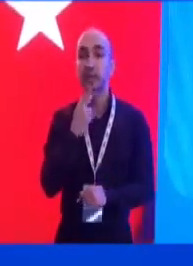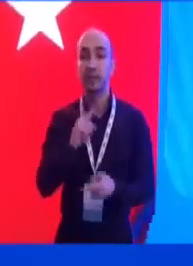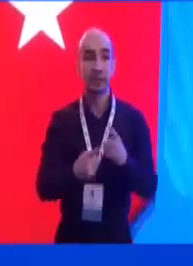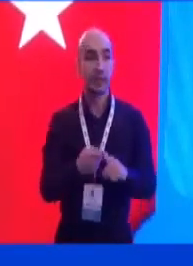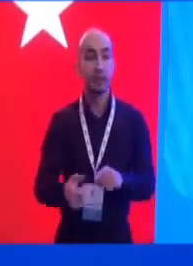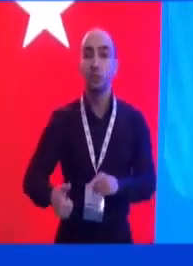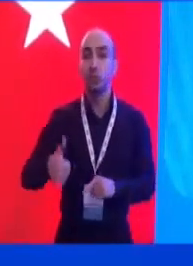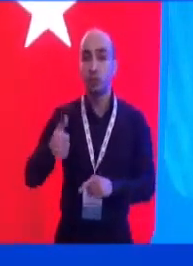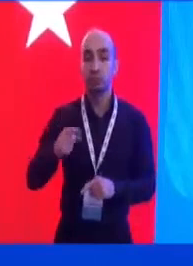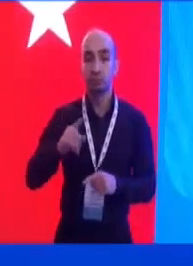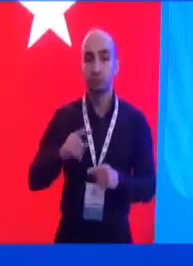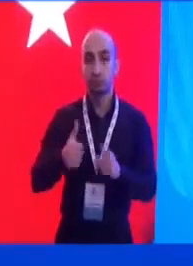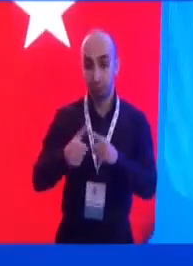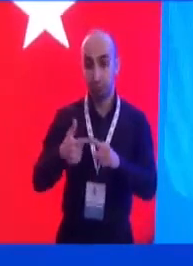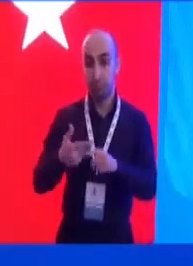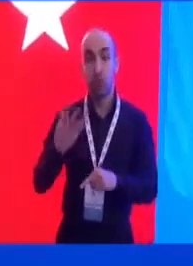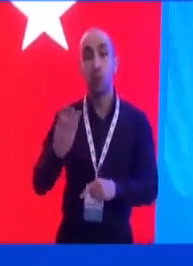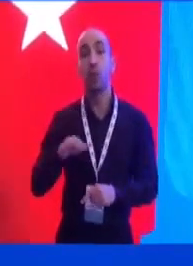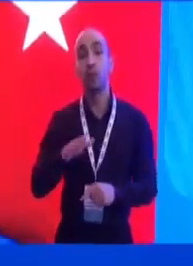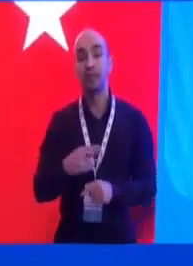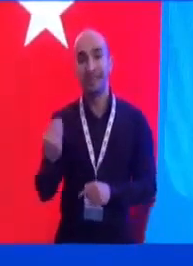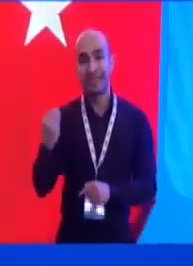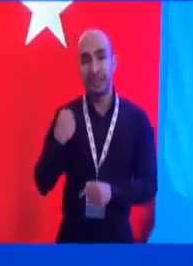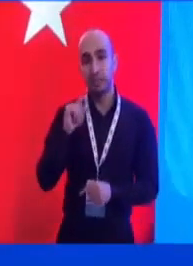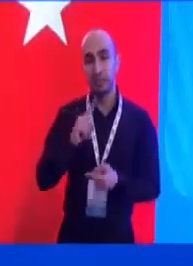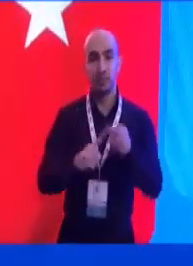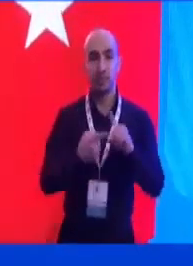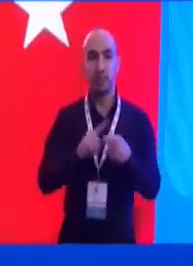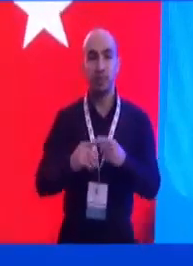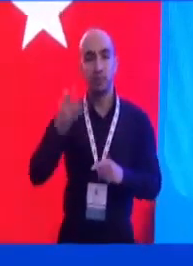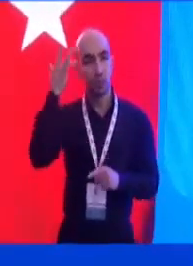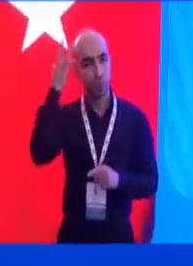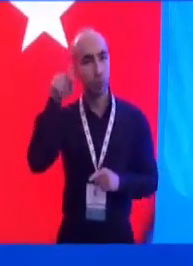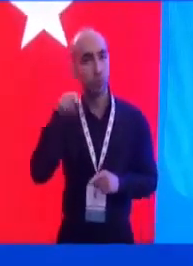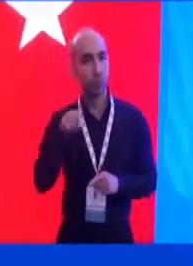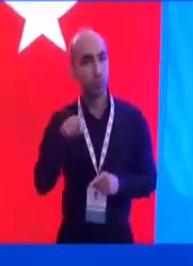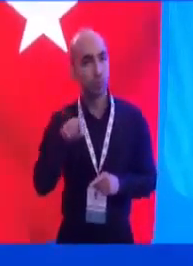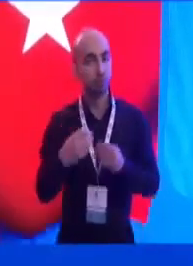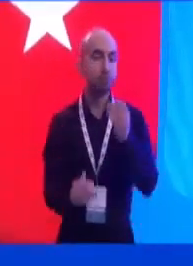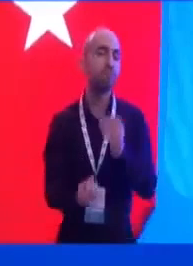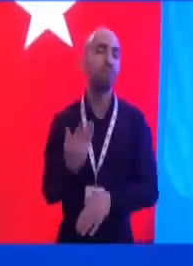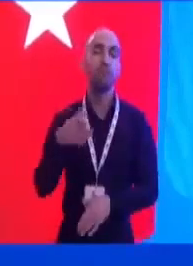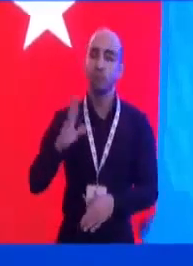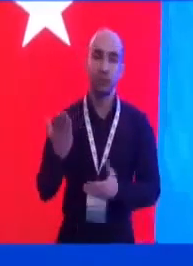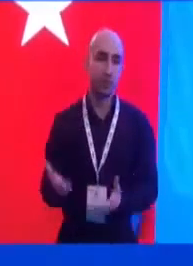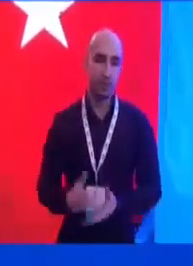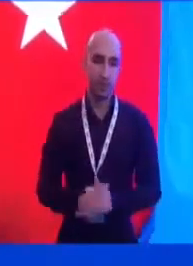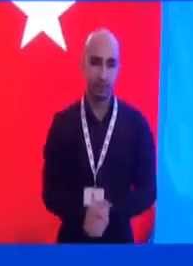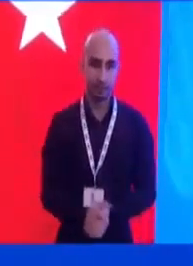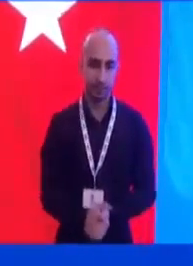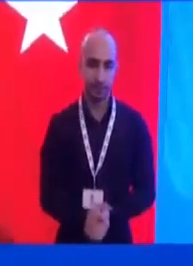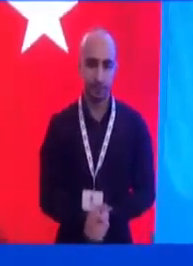kurucu unsuru haline gelmezse yeni bir siyasi kültürün oluşturulamayacağına